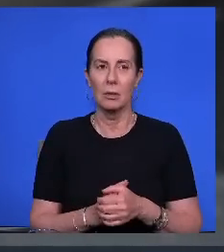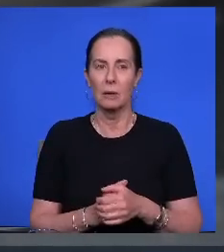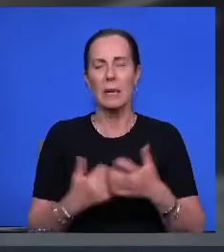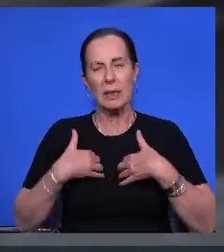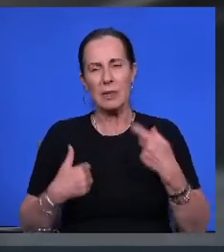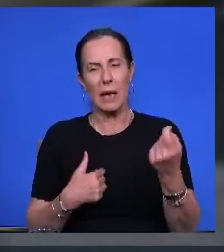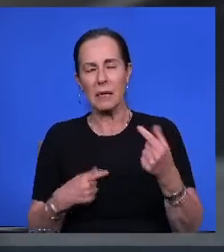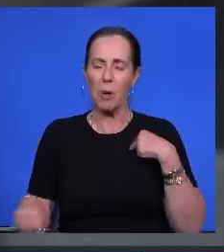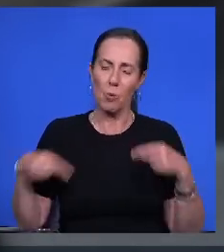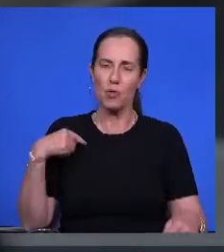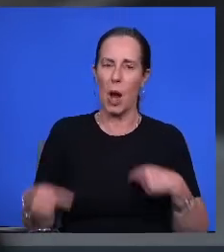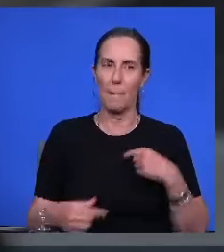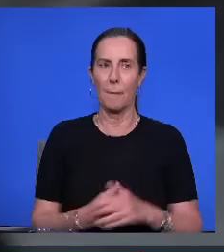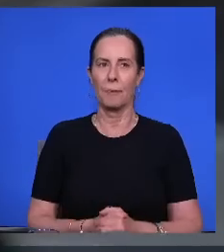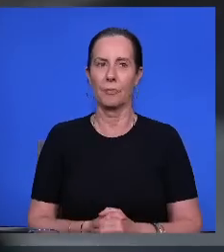שם.